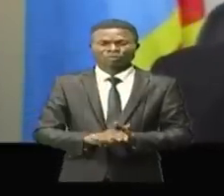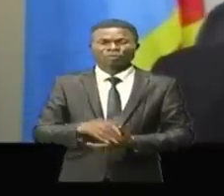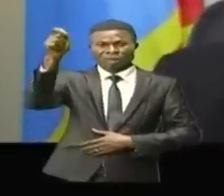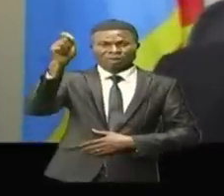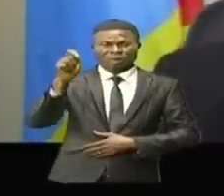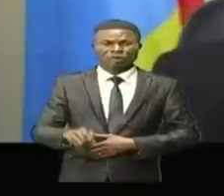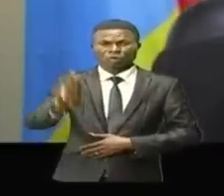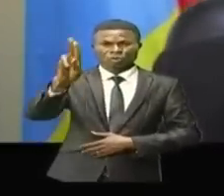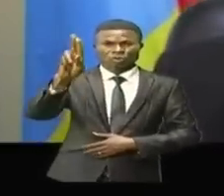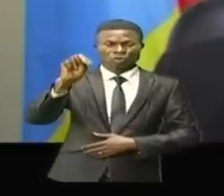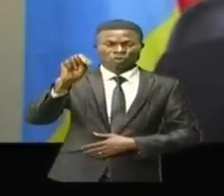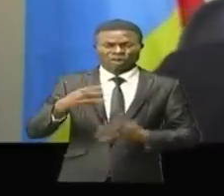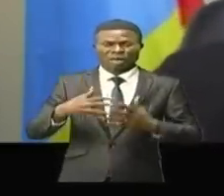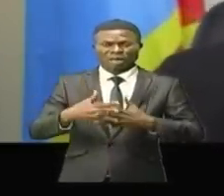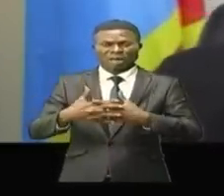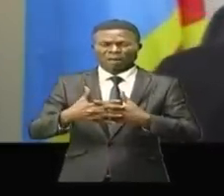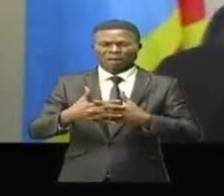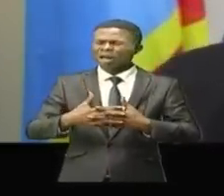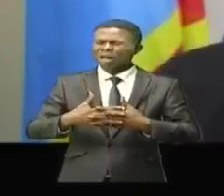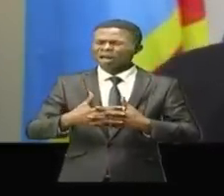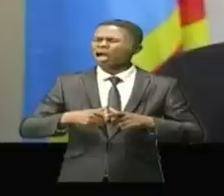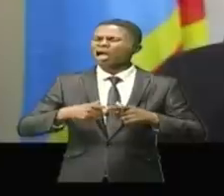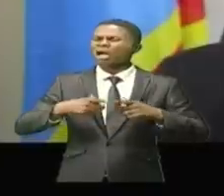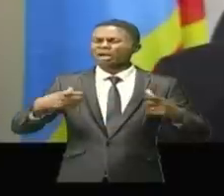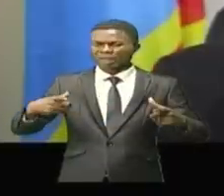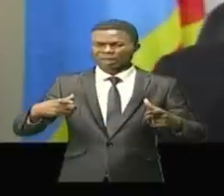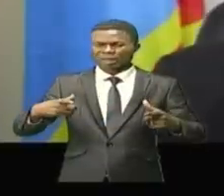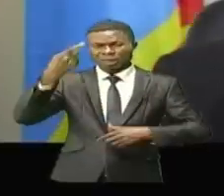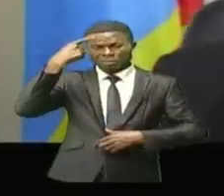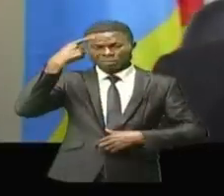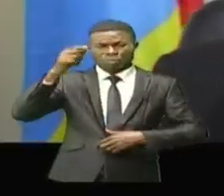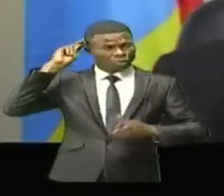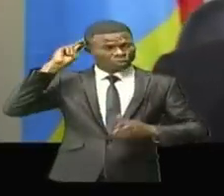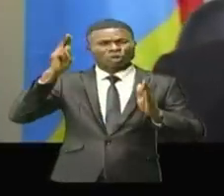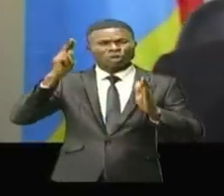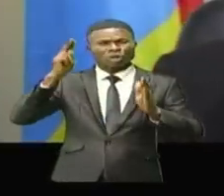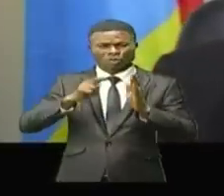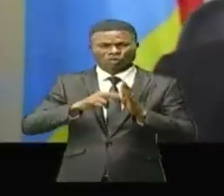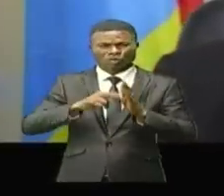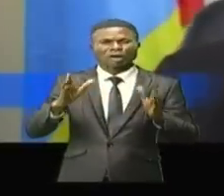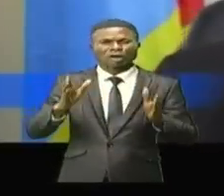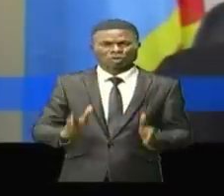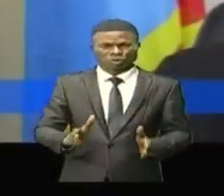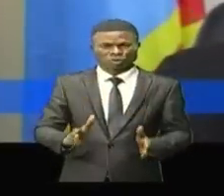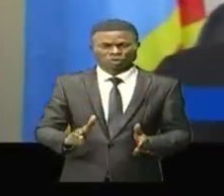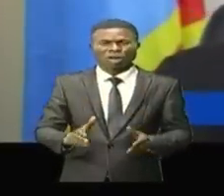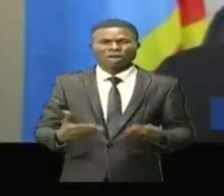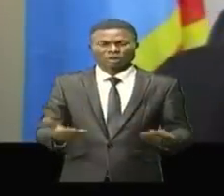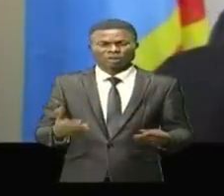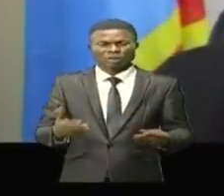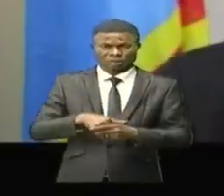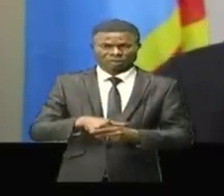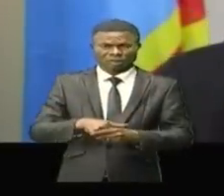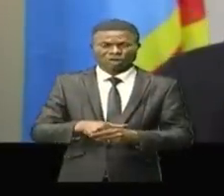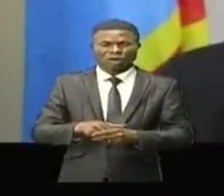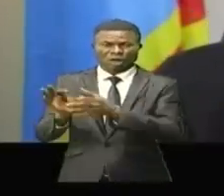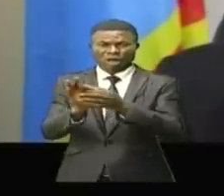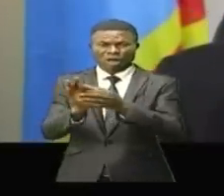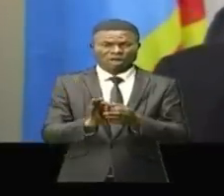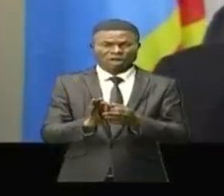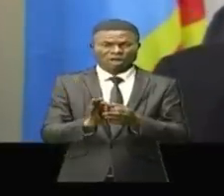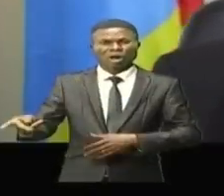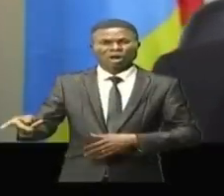le partenaire de taille du gouvernement congolais, donc je pense qu'au niveau de la coordination